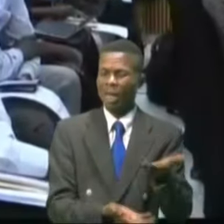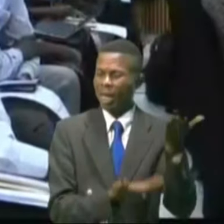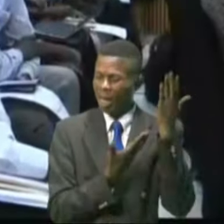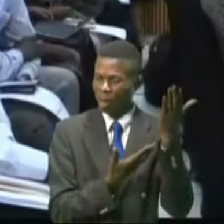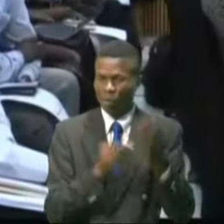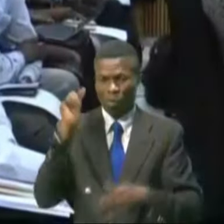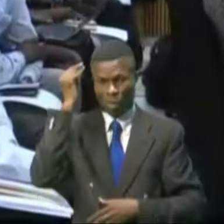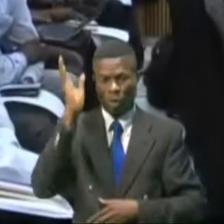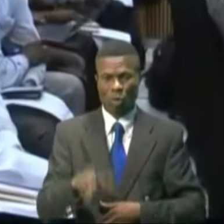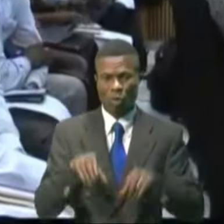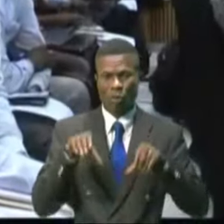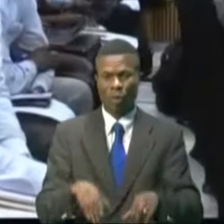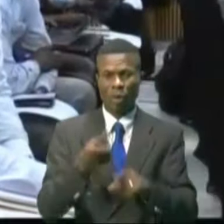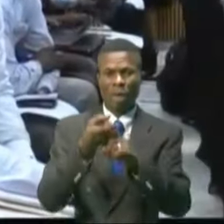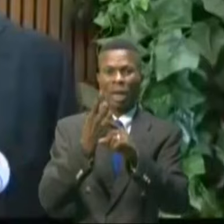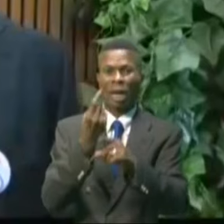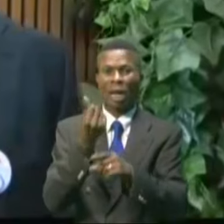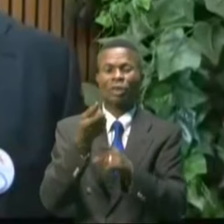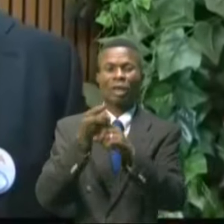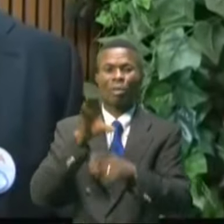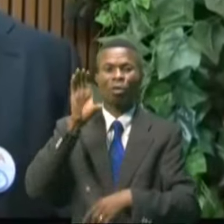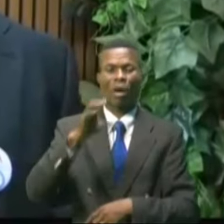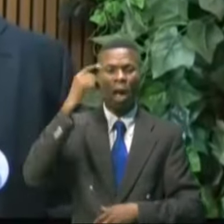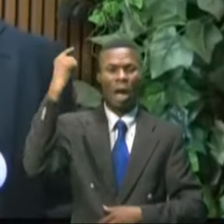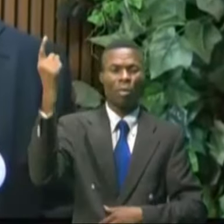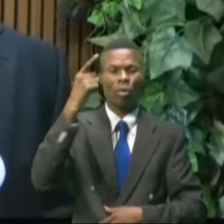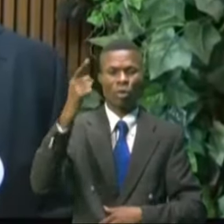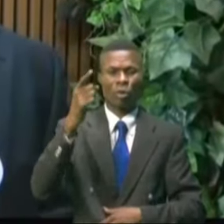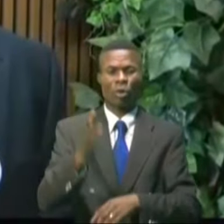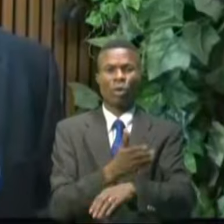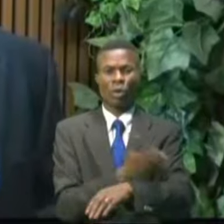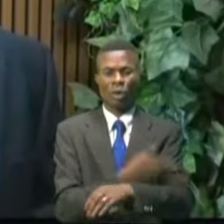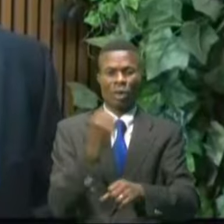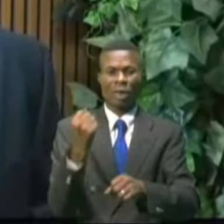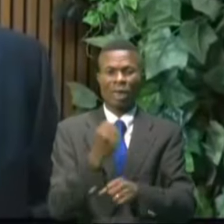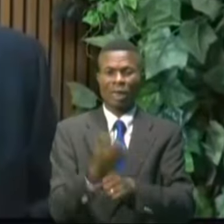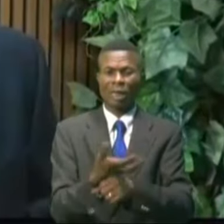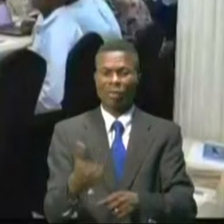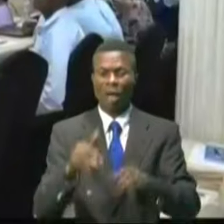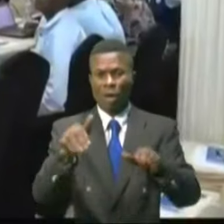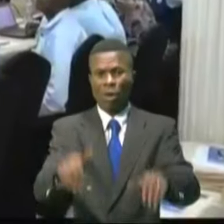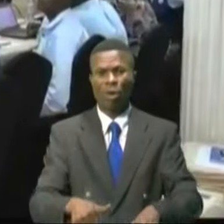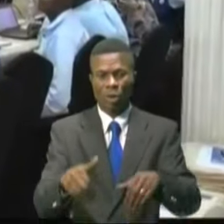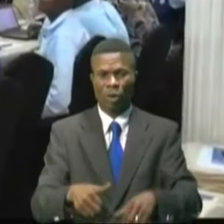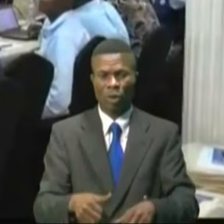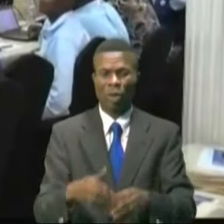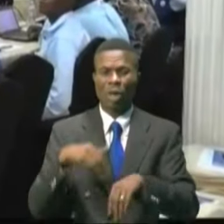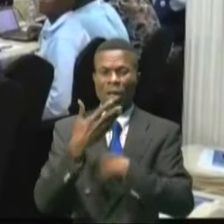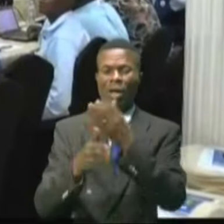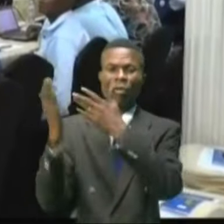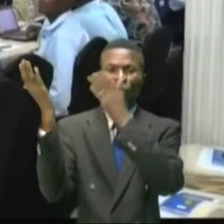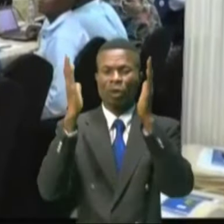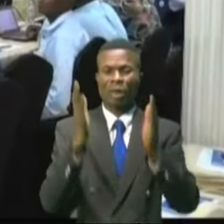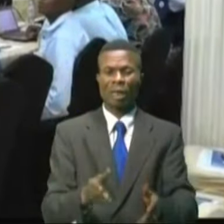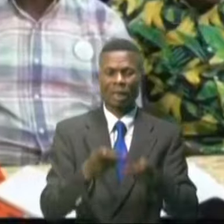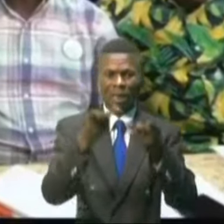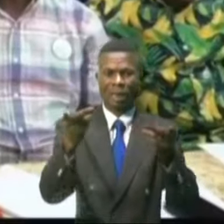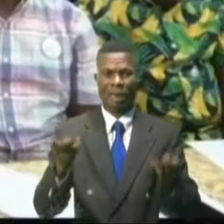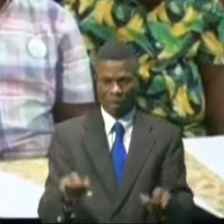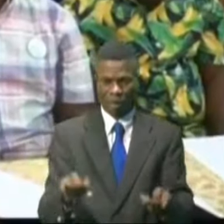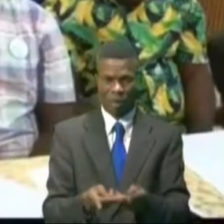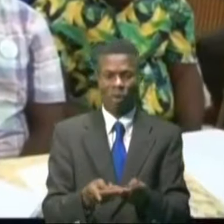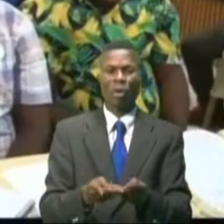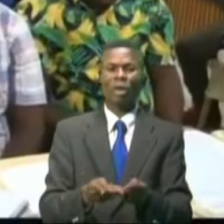congolais financé par la Banque mondiale en vue d'accroître la productivité agricole et la commercialisation dans les zones ciblées